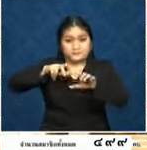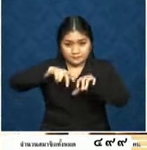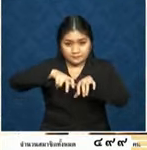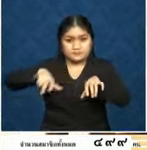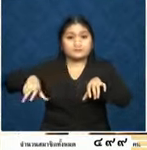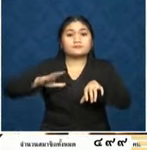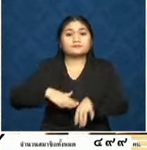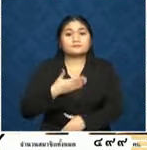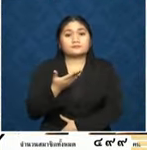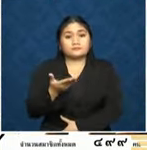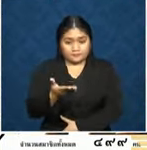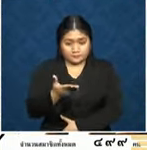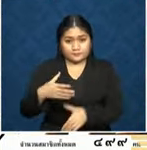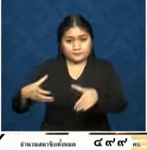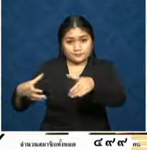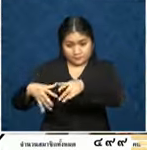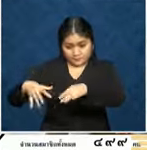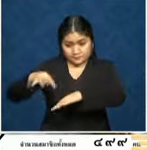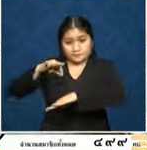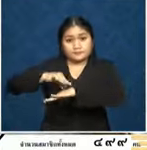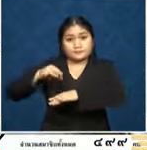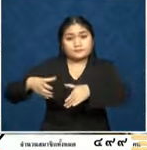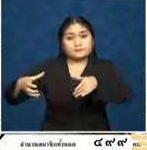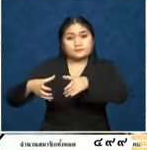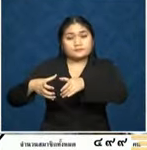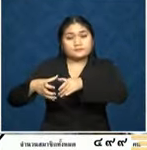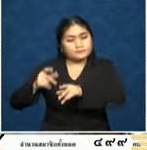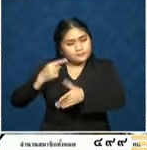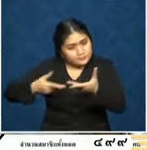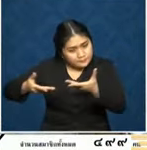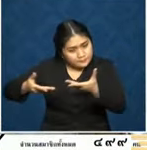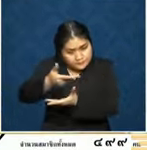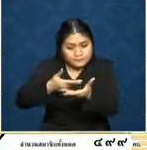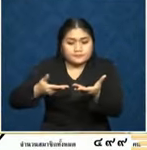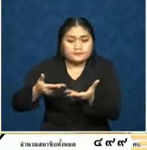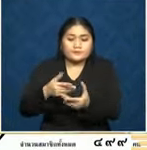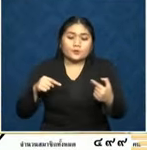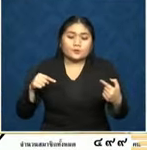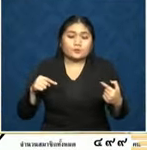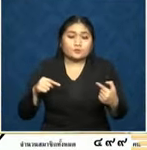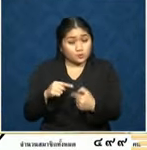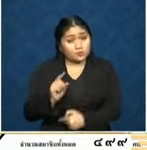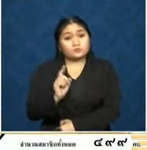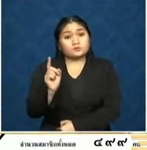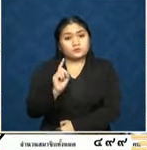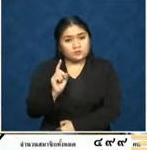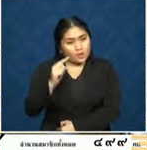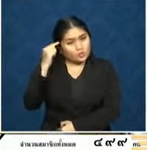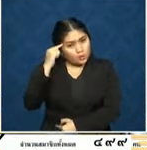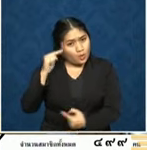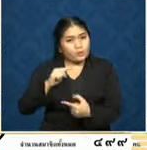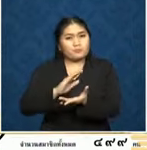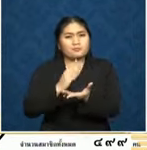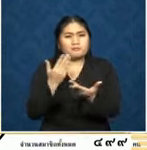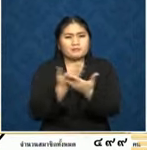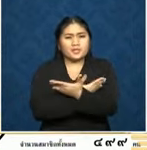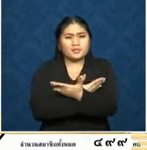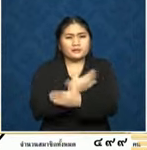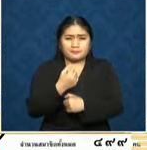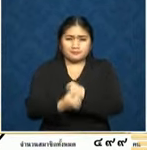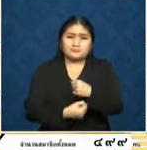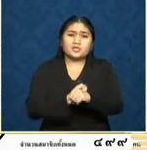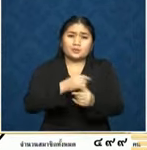ขอให้สภาผู้แทนราษฎรตั้งคณะกรรมการวิสามัญพิจารณาศึกษาความเป็นไปได้ในการเปลี่ยนปีงบประมาณให้เหมาะสม